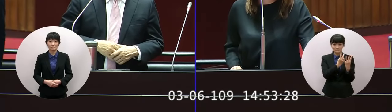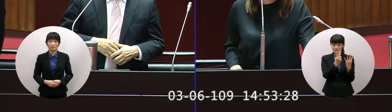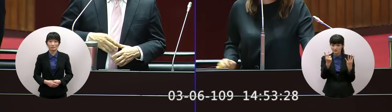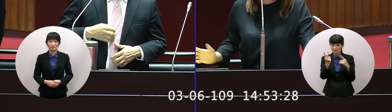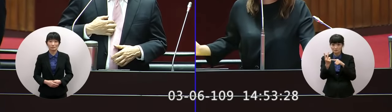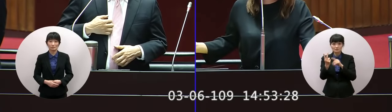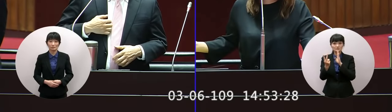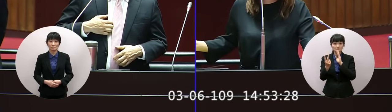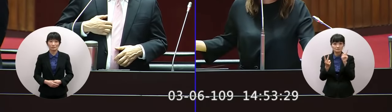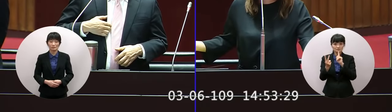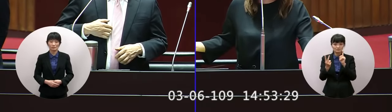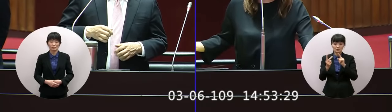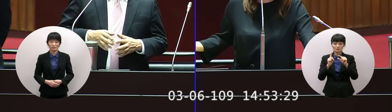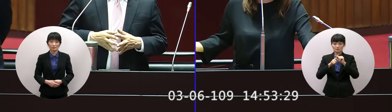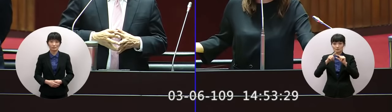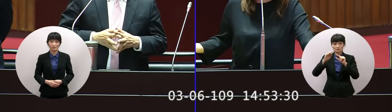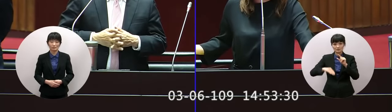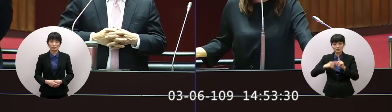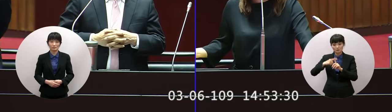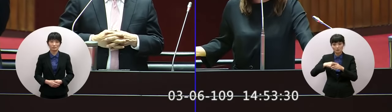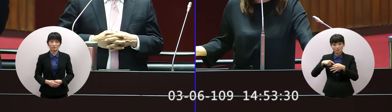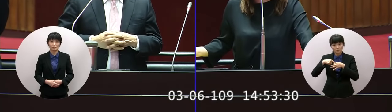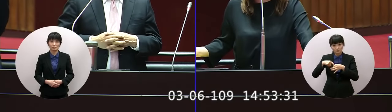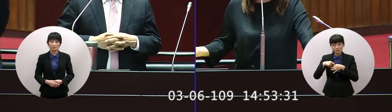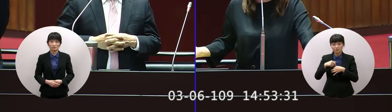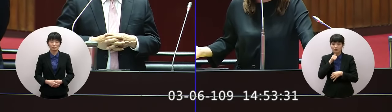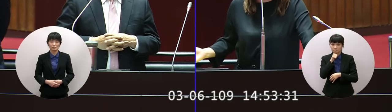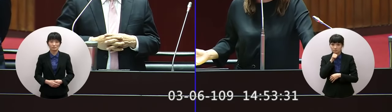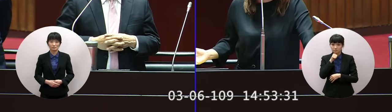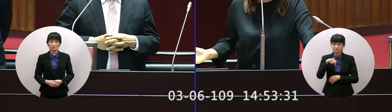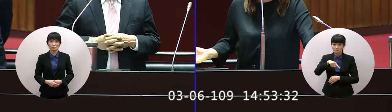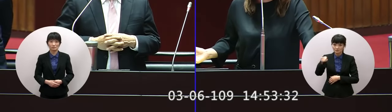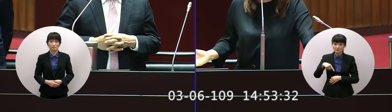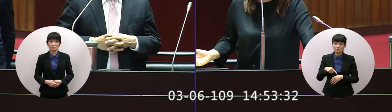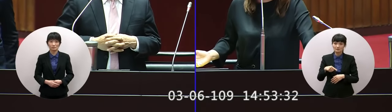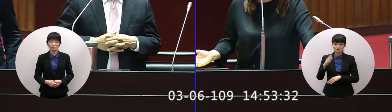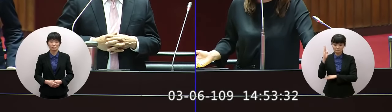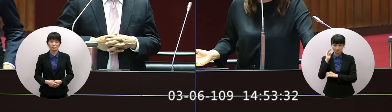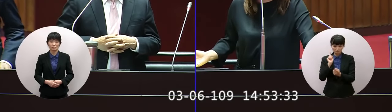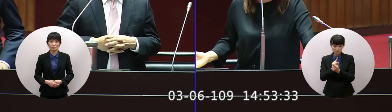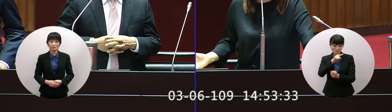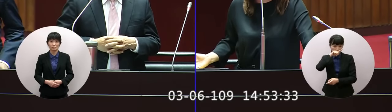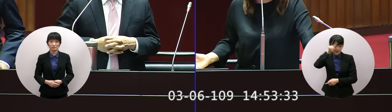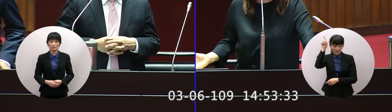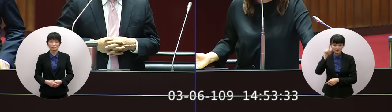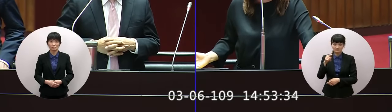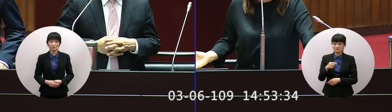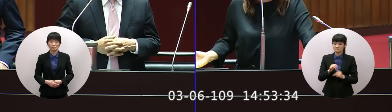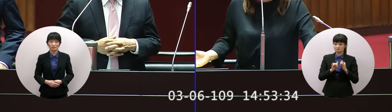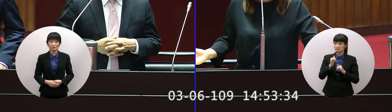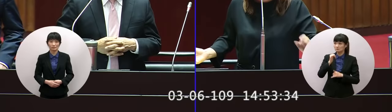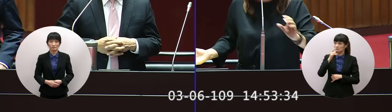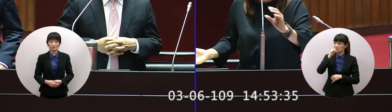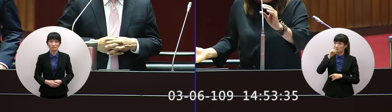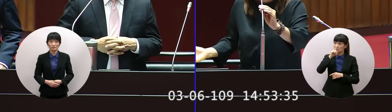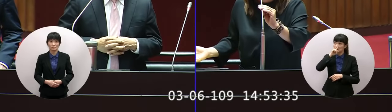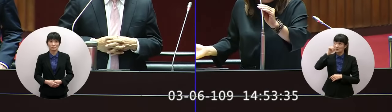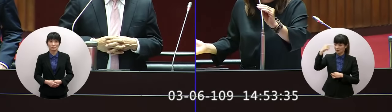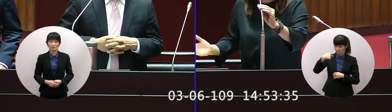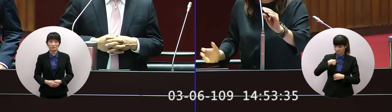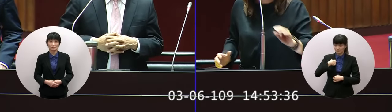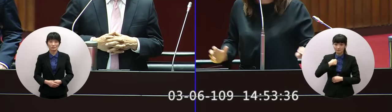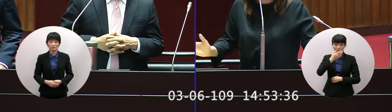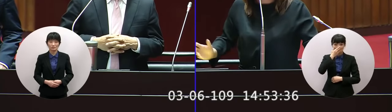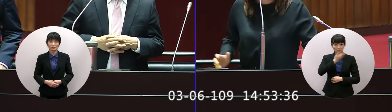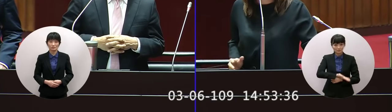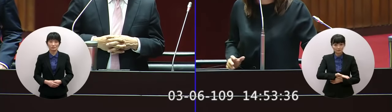孩子，现在他们告诉了林务局，要求他们拆了以后他们无处去。